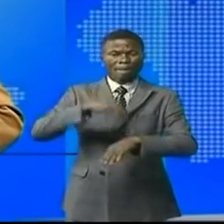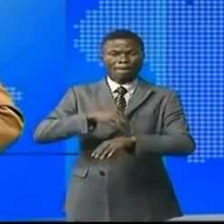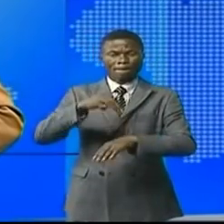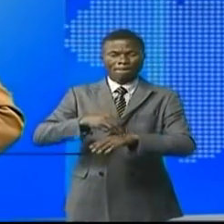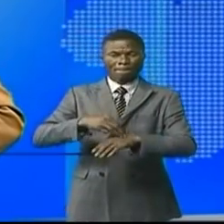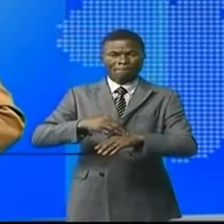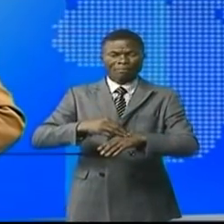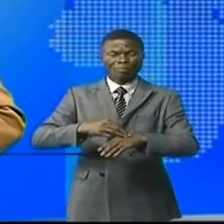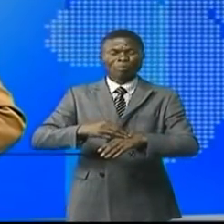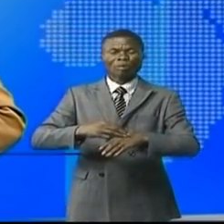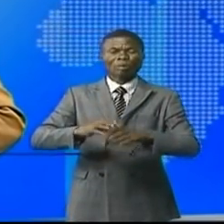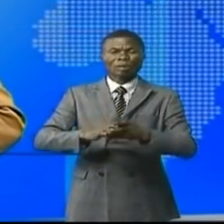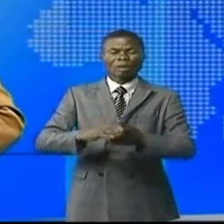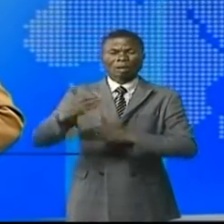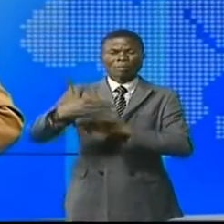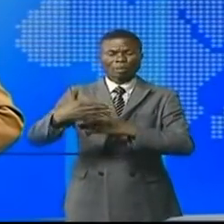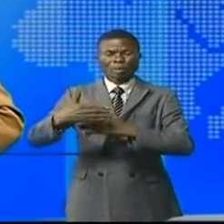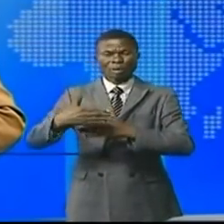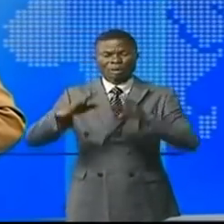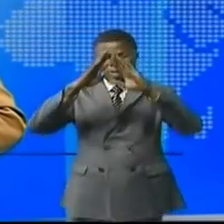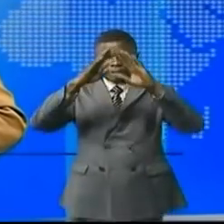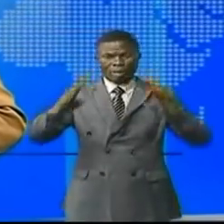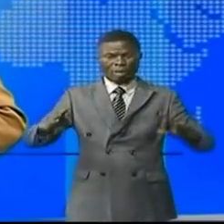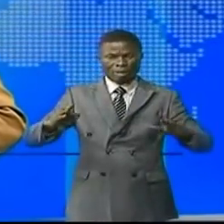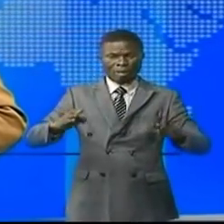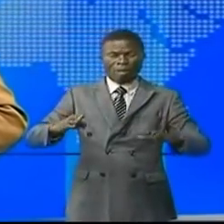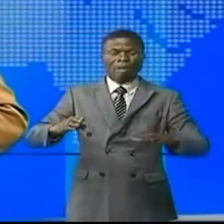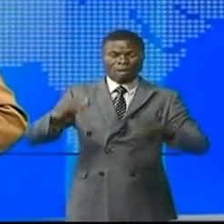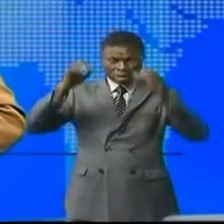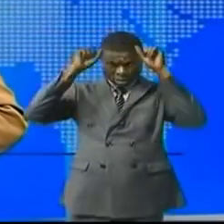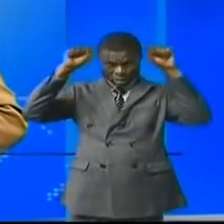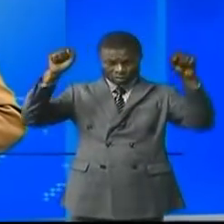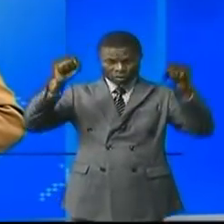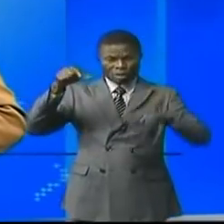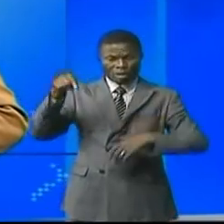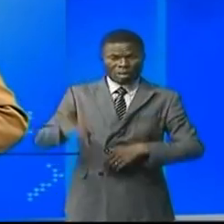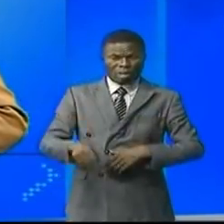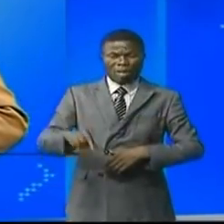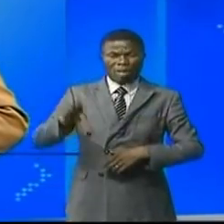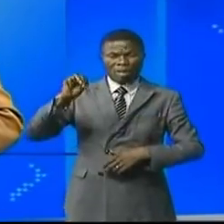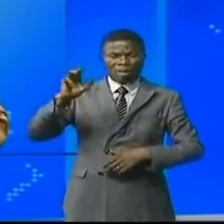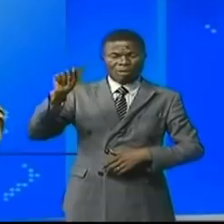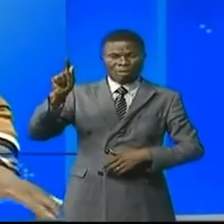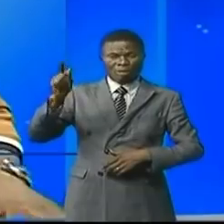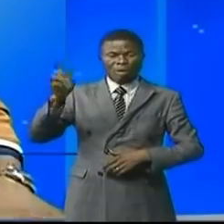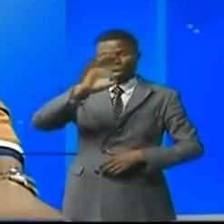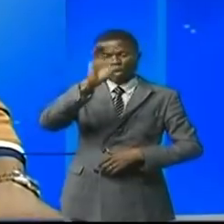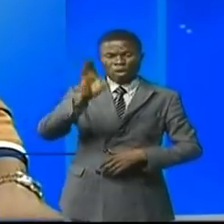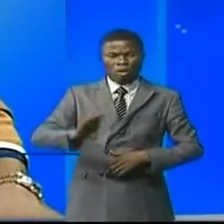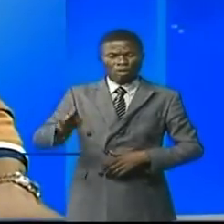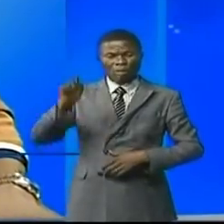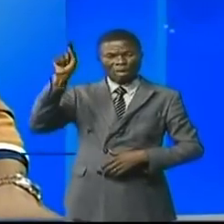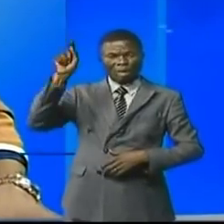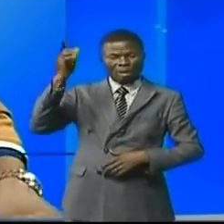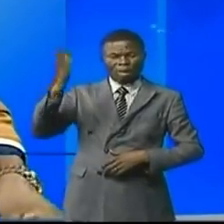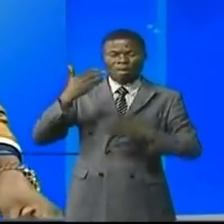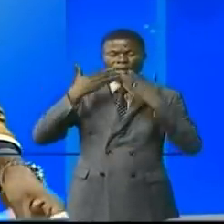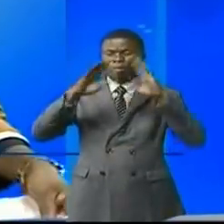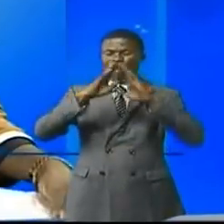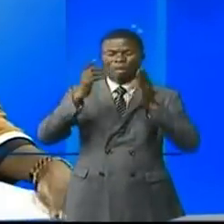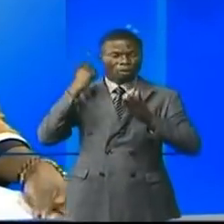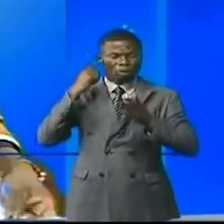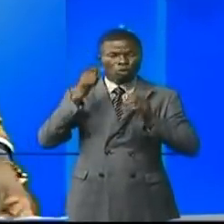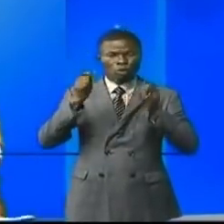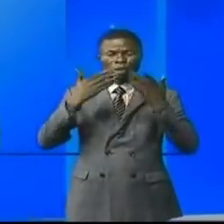concession Bel Air, non loin du palais de marbre au quartier Ma Campagne dans la commune de Ngaliema. Merci d'avoir suivi